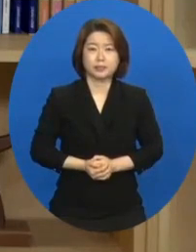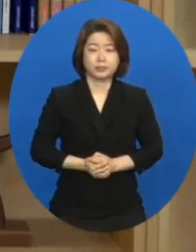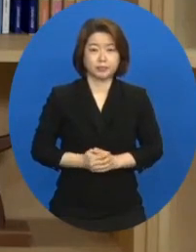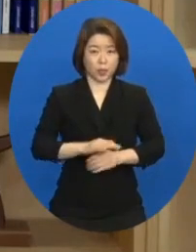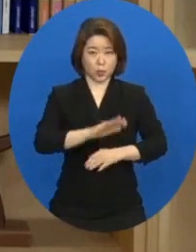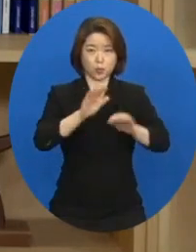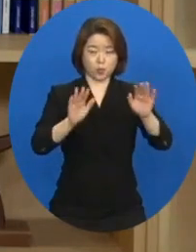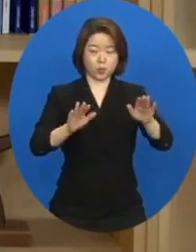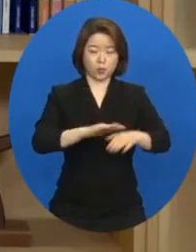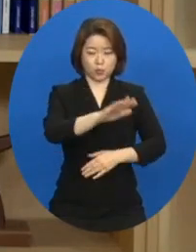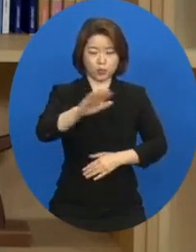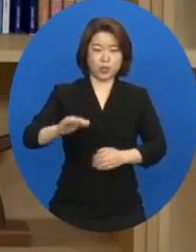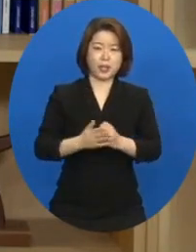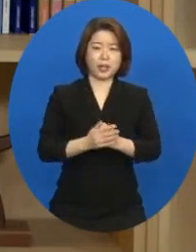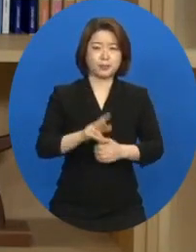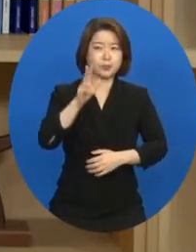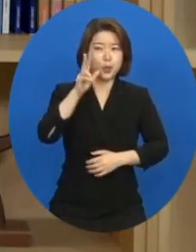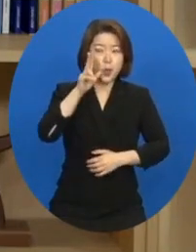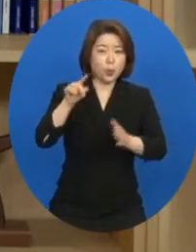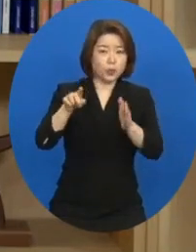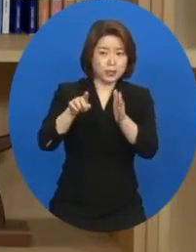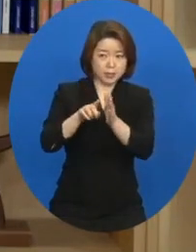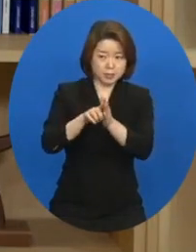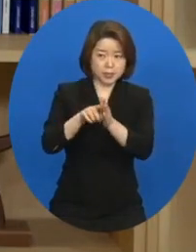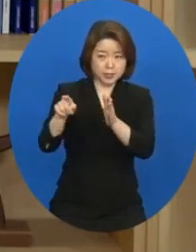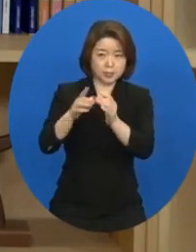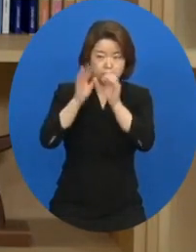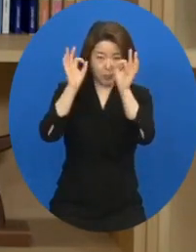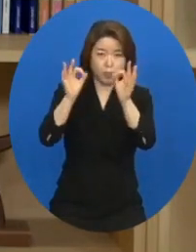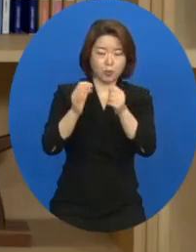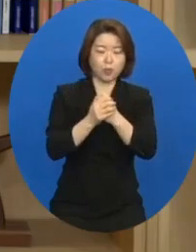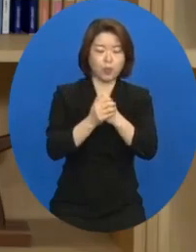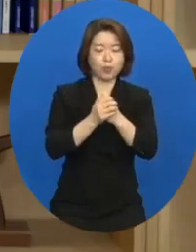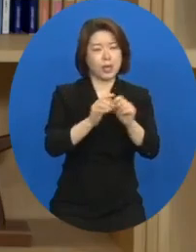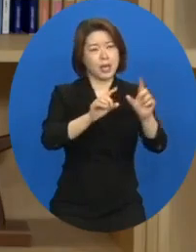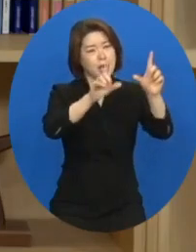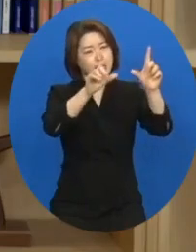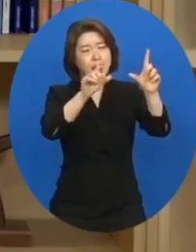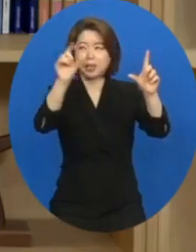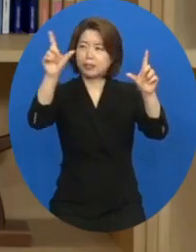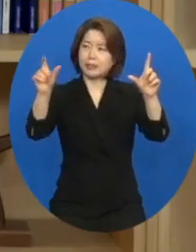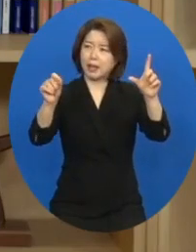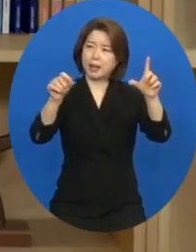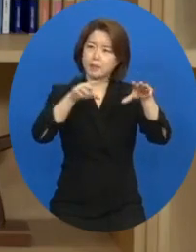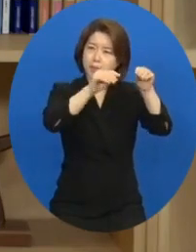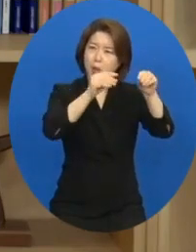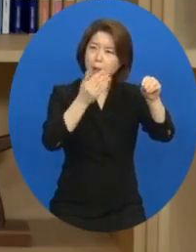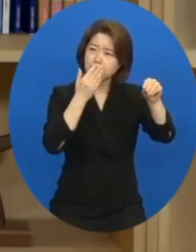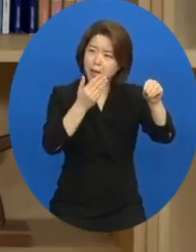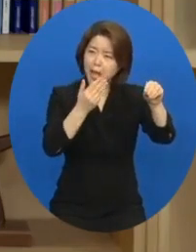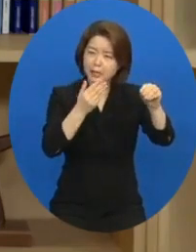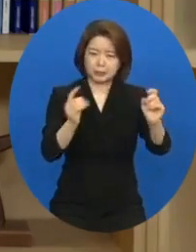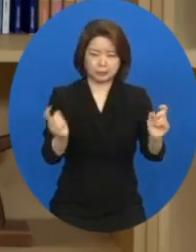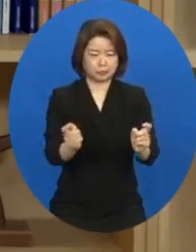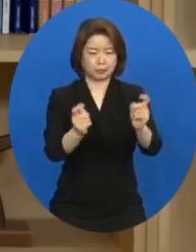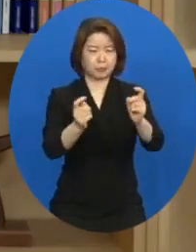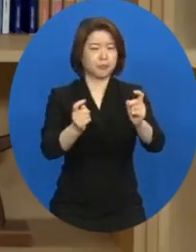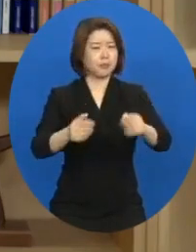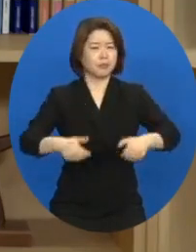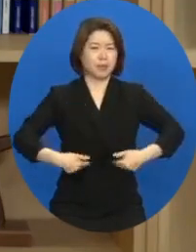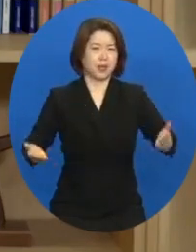우리가 여호수아의 믿음을 감탄하고 해와 달이 정말 멈출 수 있느냐는 문제로 논증할 시간이 없습니다